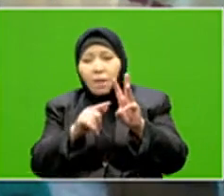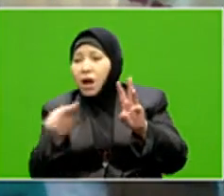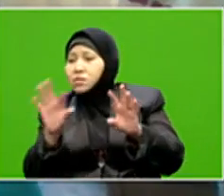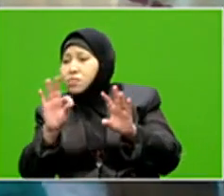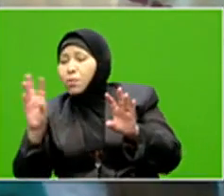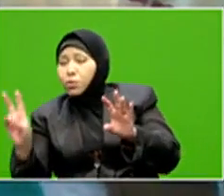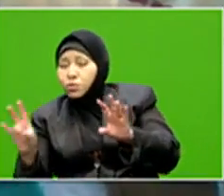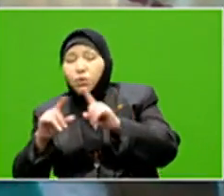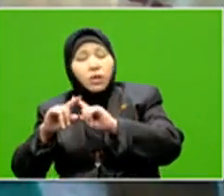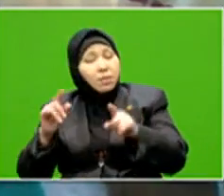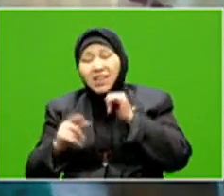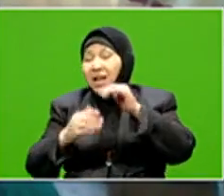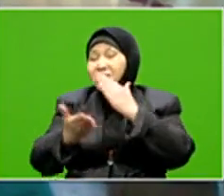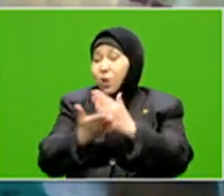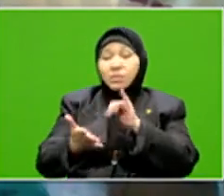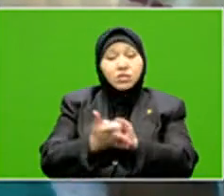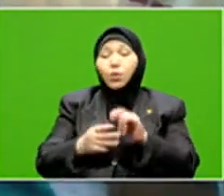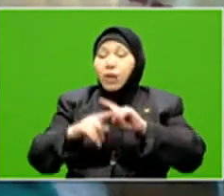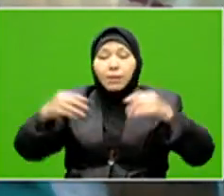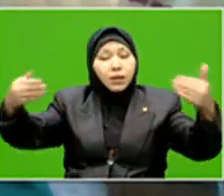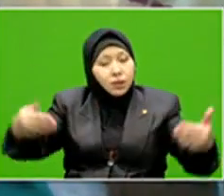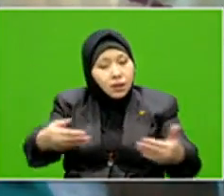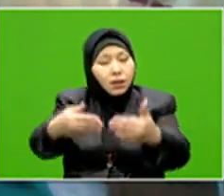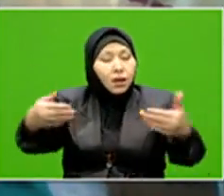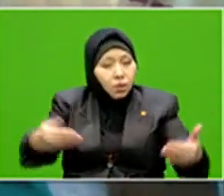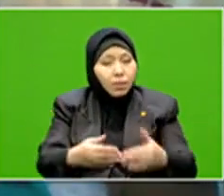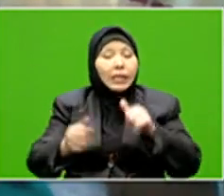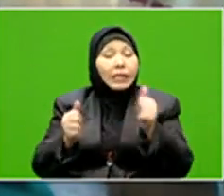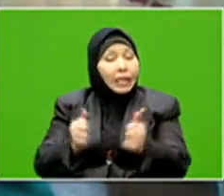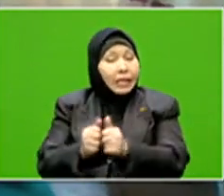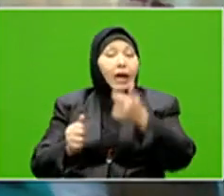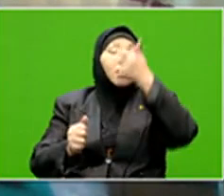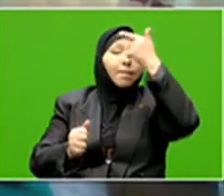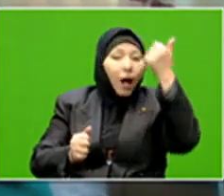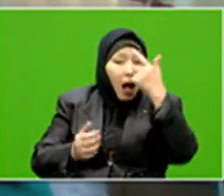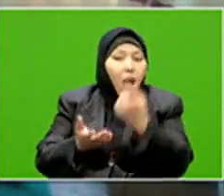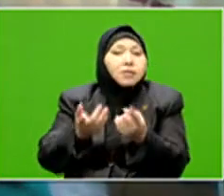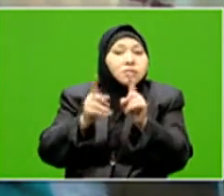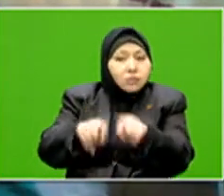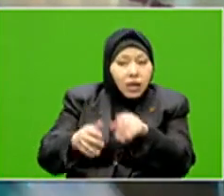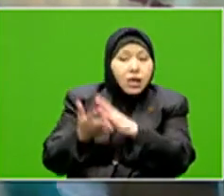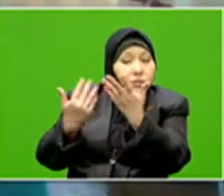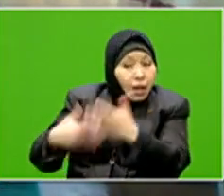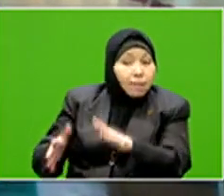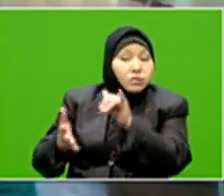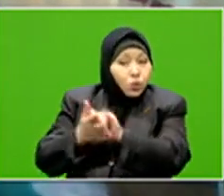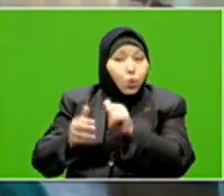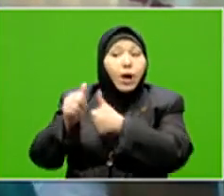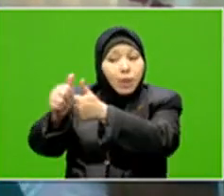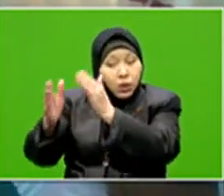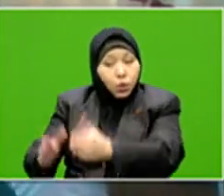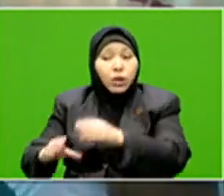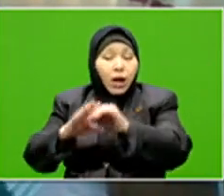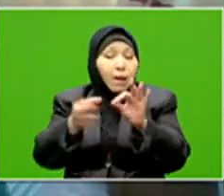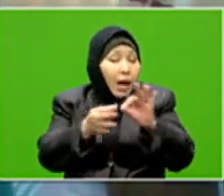tak terhenti pada situ sahaja. Diteruskan penceritaannya tentang akibat yang diterima oleh Firaun lepas daripada itu dan juga pengikutnya dalam